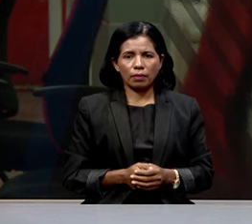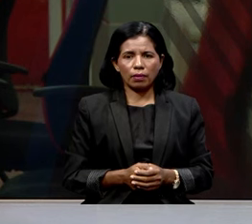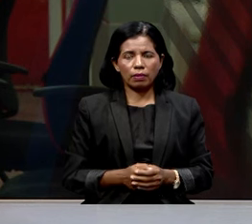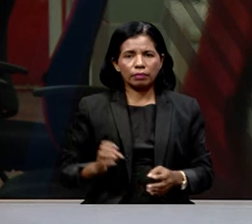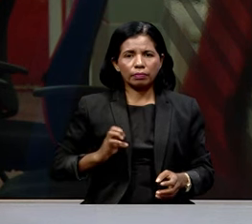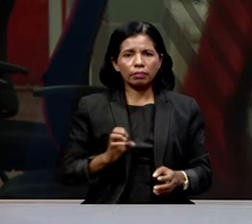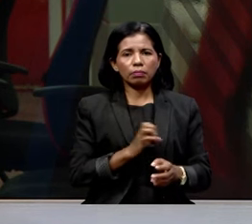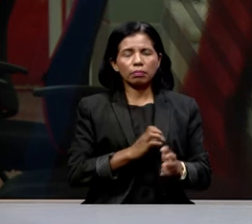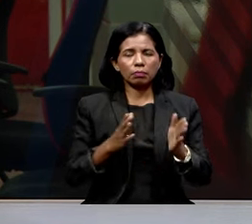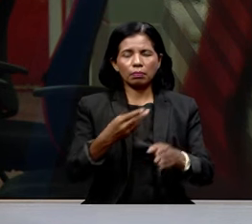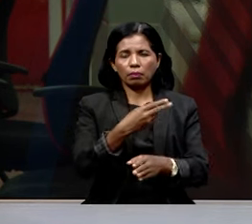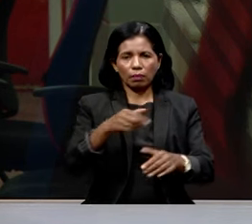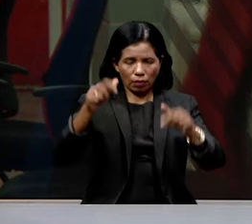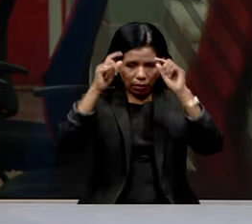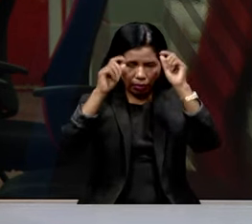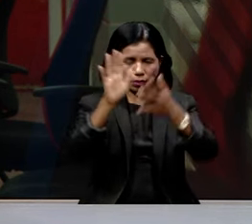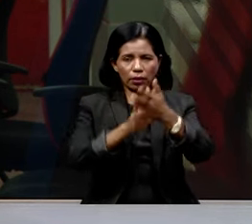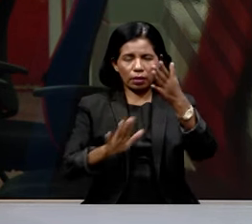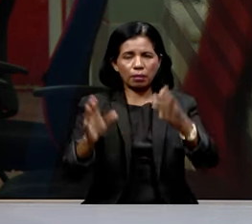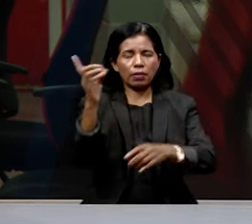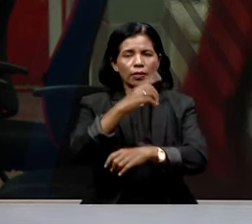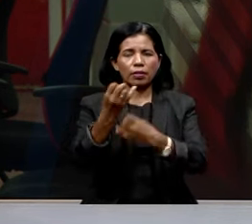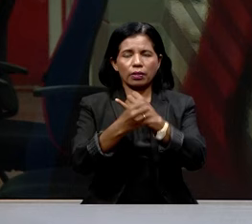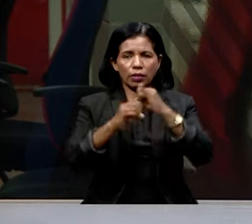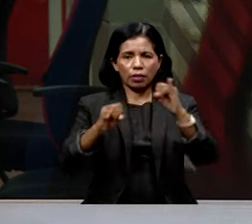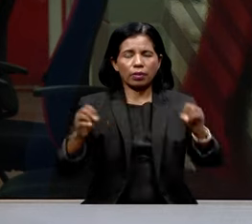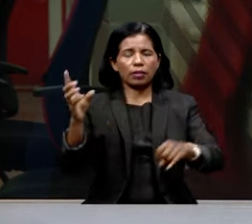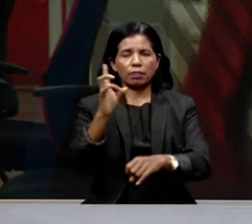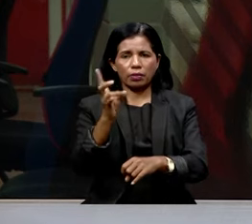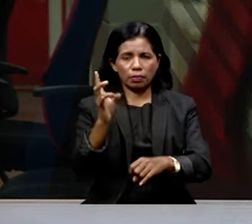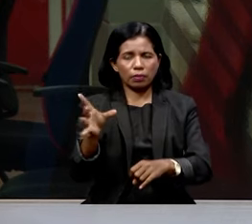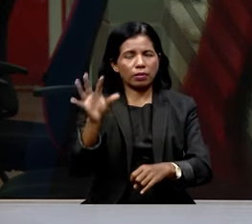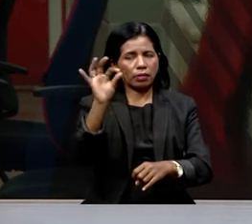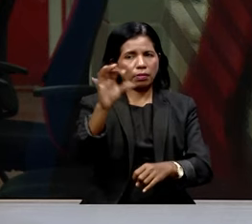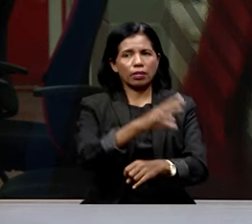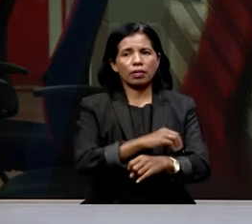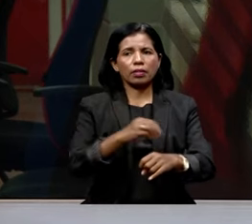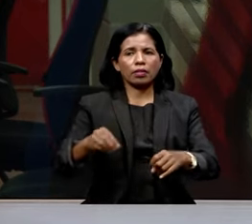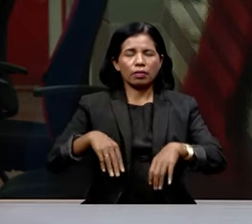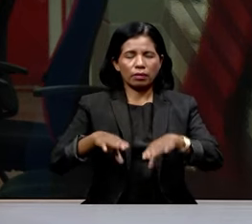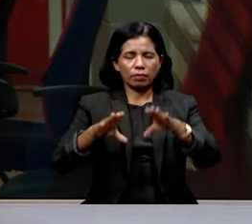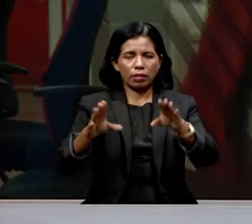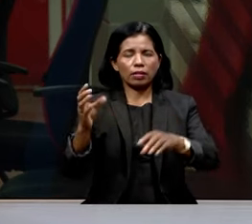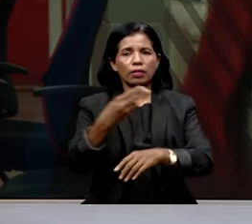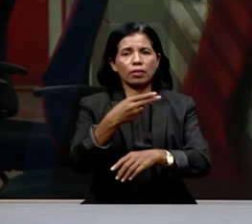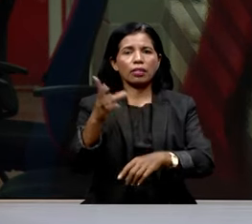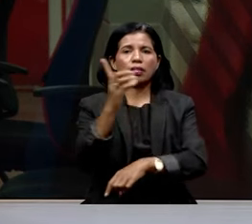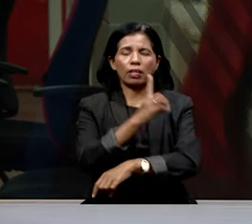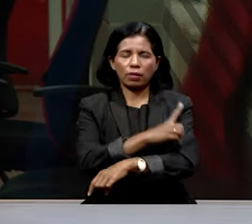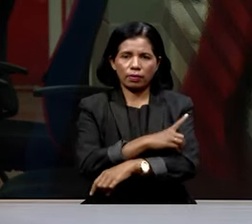Embaixada Indonésia Timor-Leste celebra loro independência badala hitunulu resensia o Festival Indonesian Day.